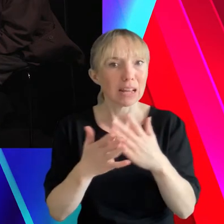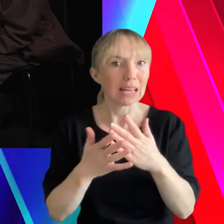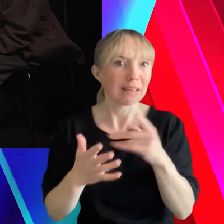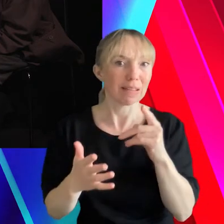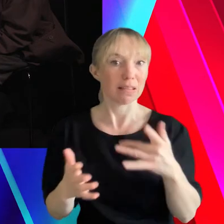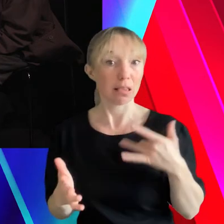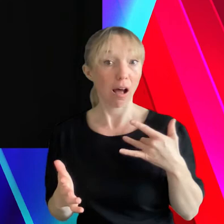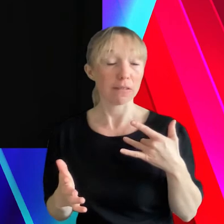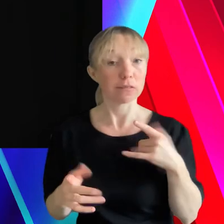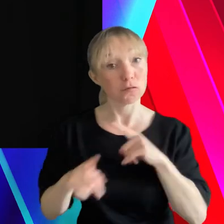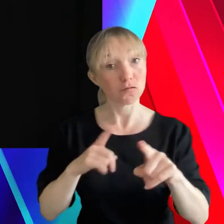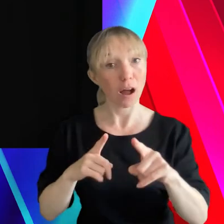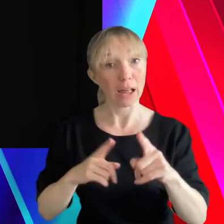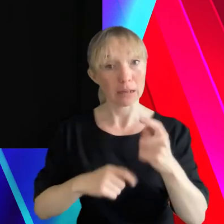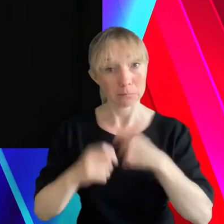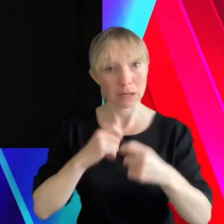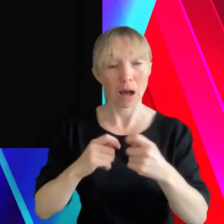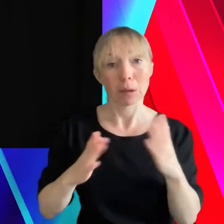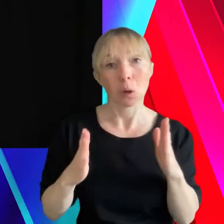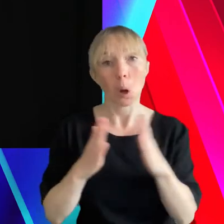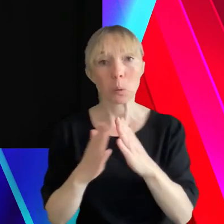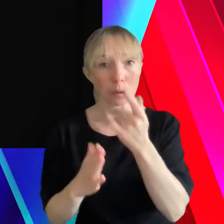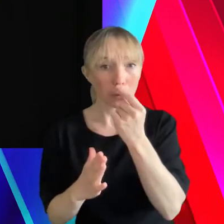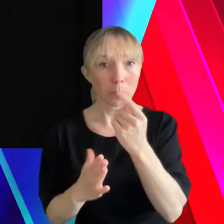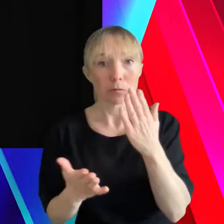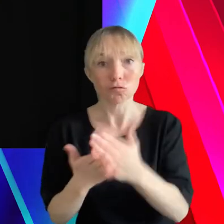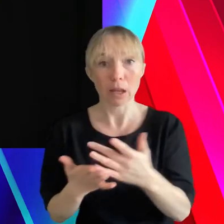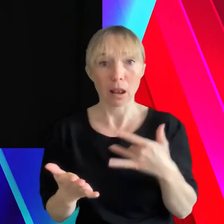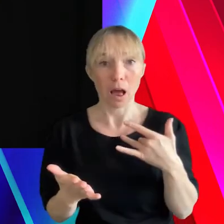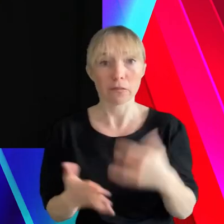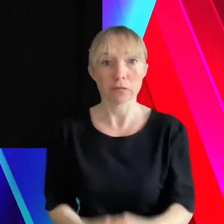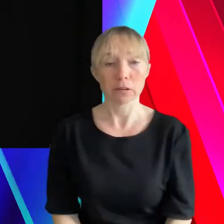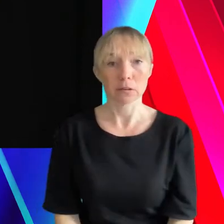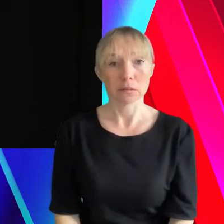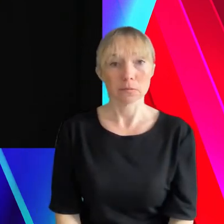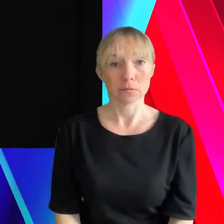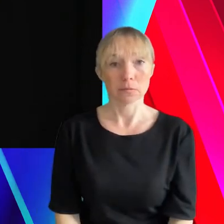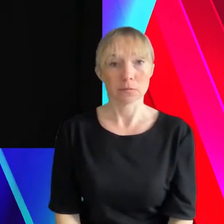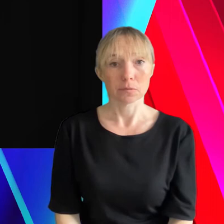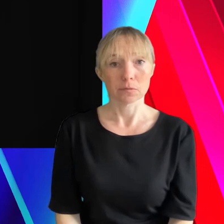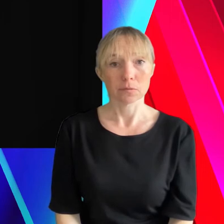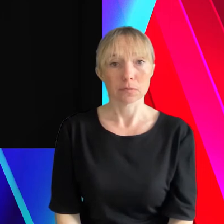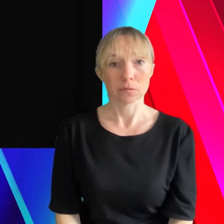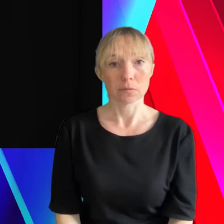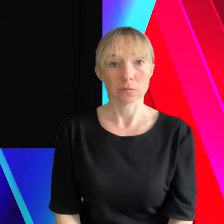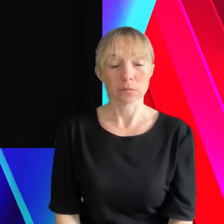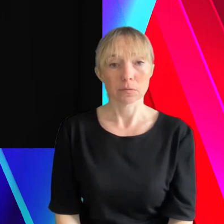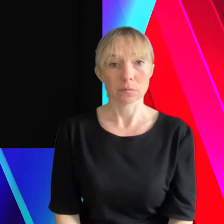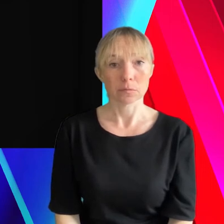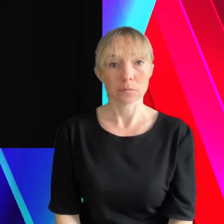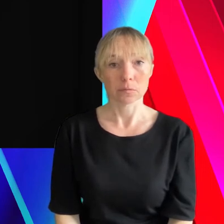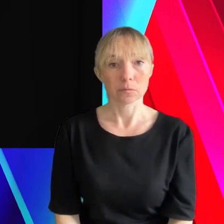close possible as life. ولی زندگی برعکس چیزی که حالا من توضیح میدم پر